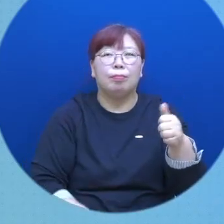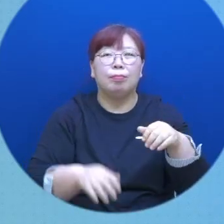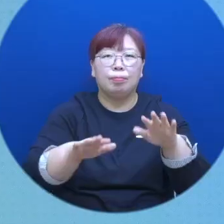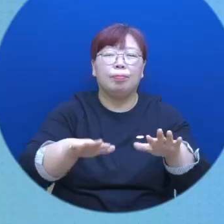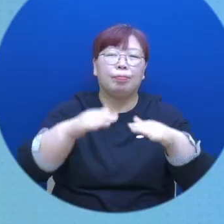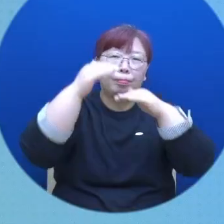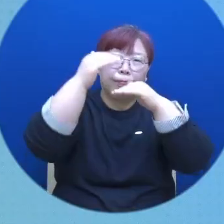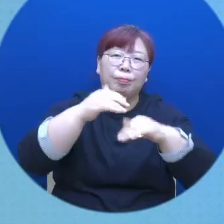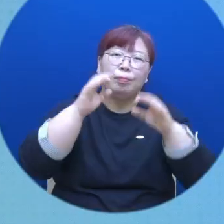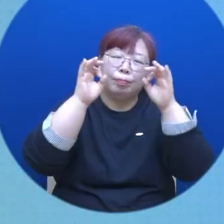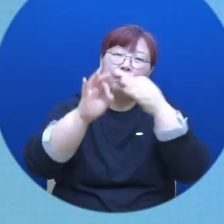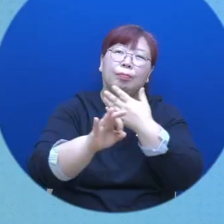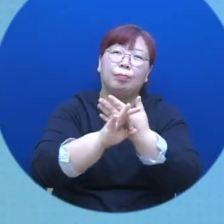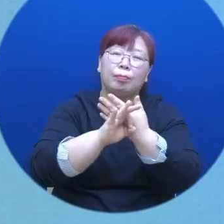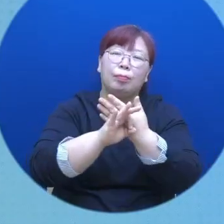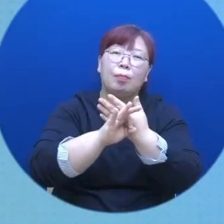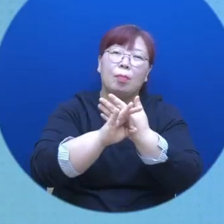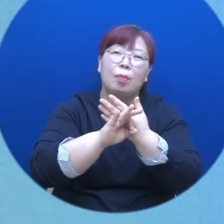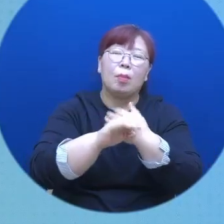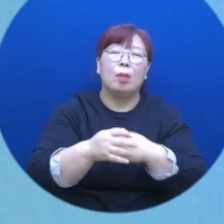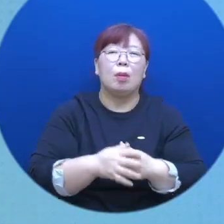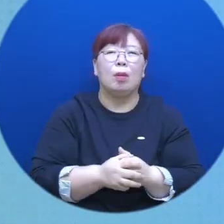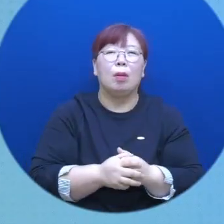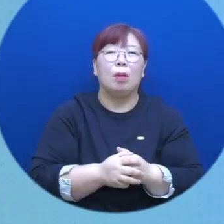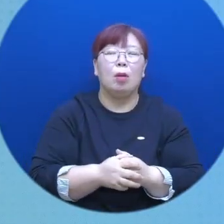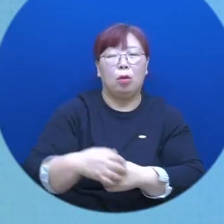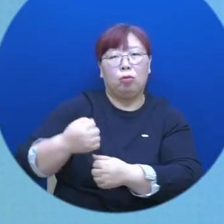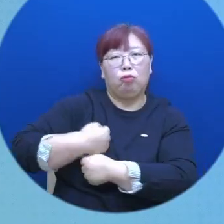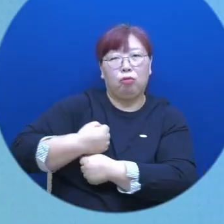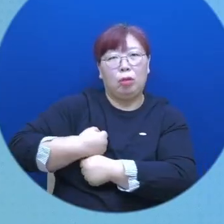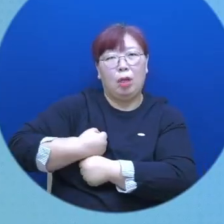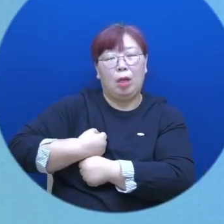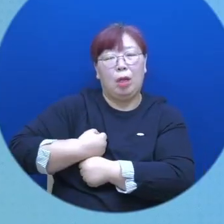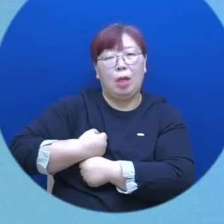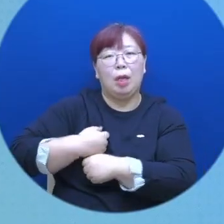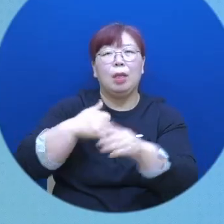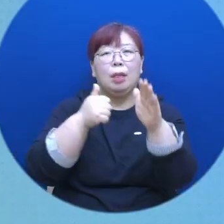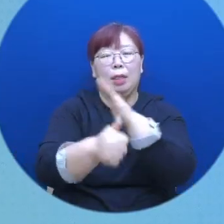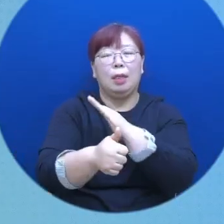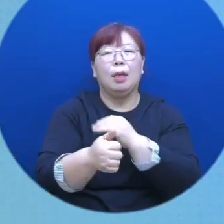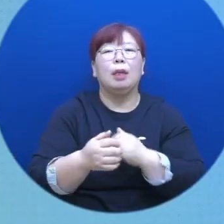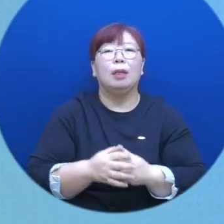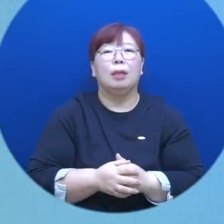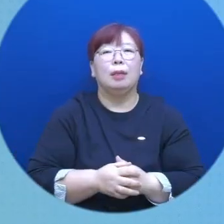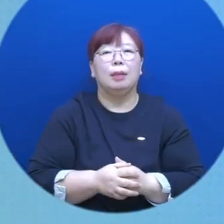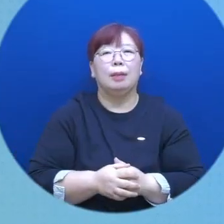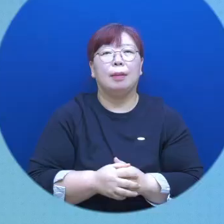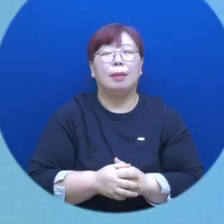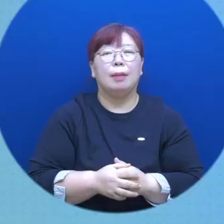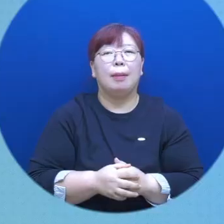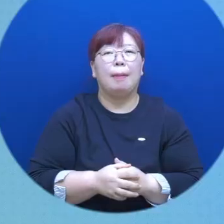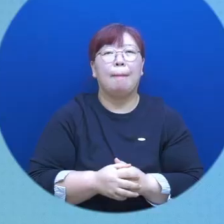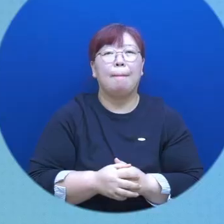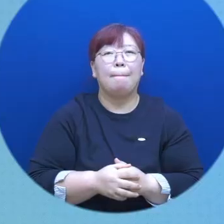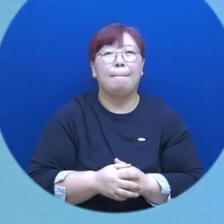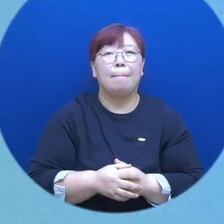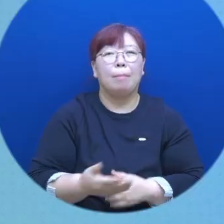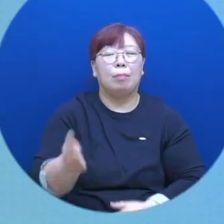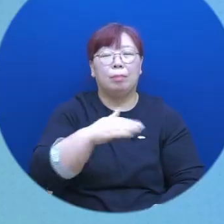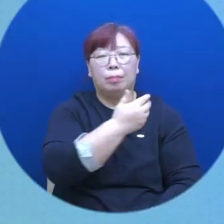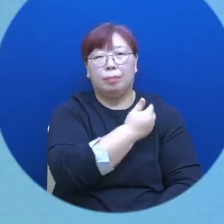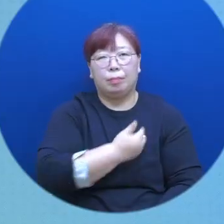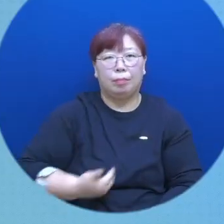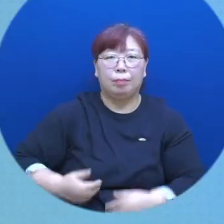보면은 이탈리아 군대 백부장이라고 소개를 합니다. 그런데